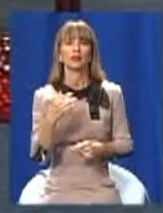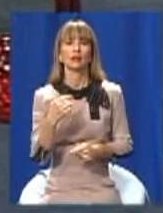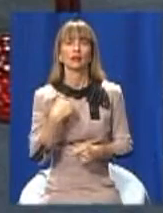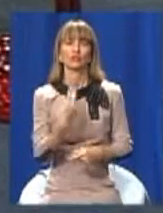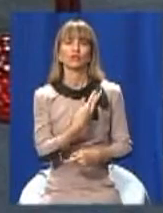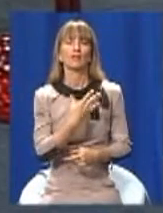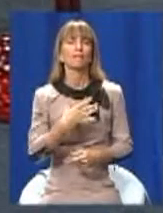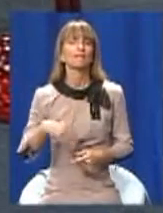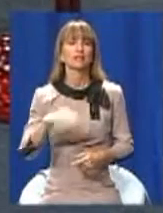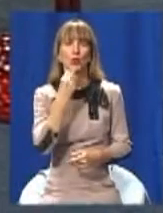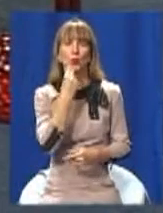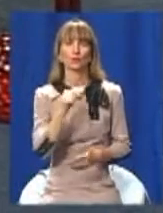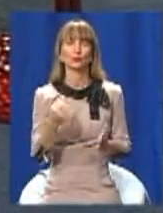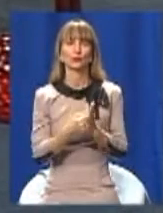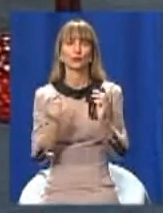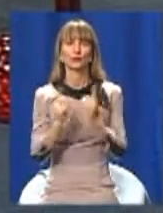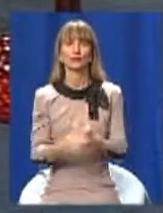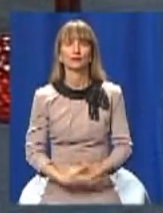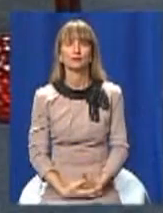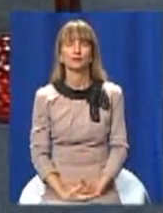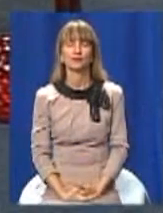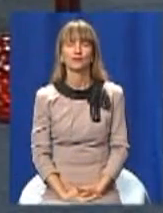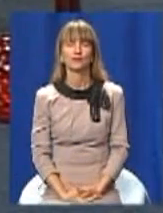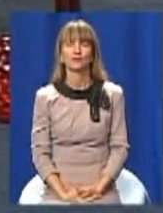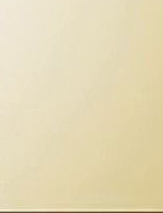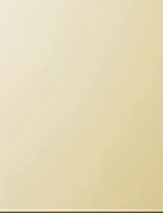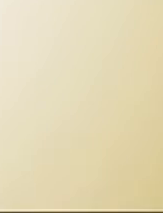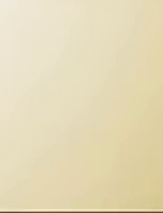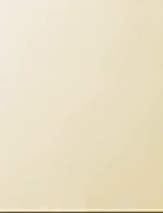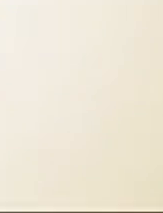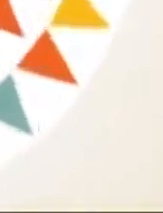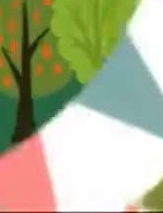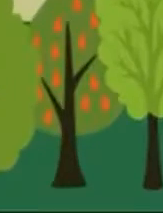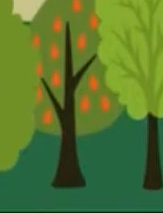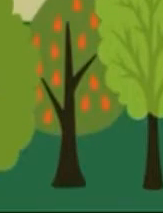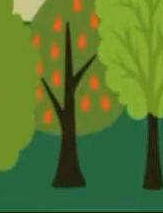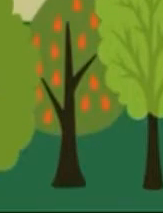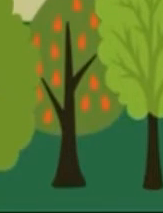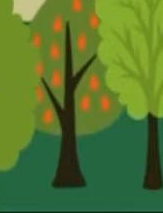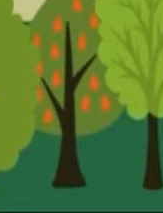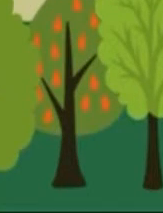всього самого-самого найкращого. До зустрічі! Бувайте! Thank you.